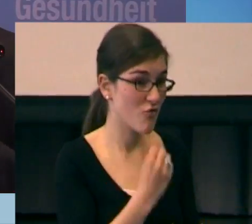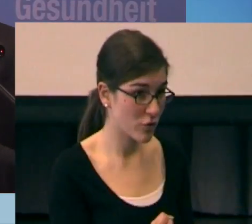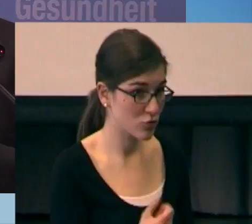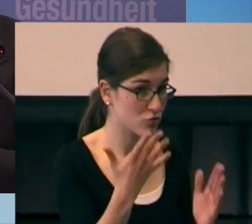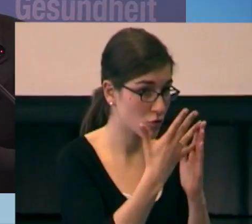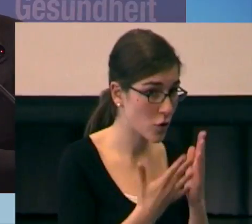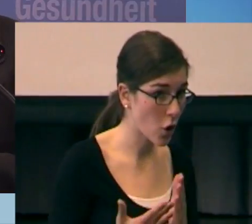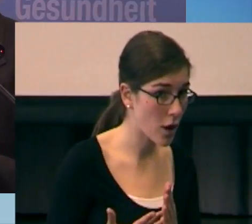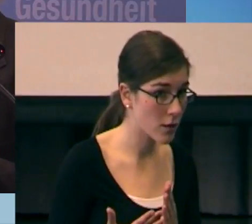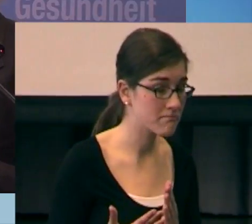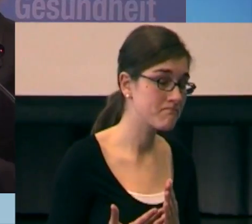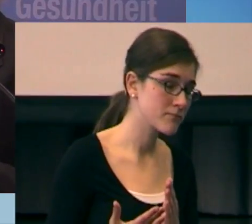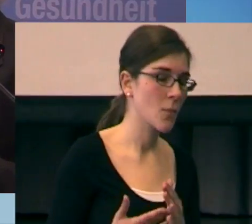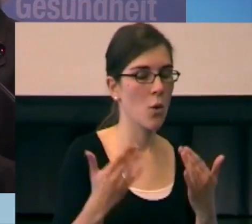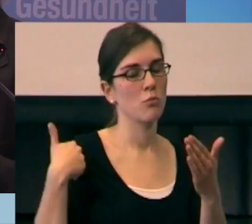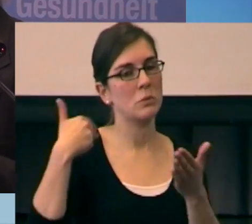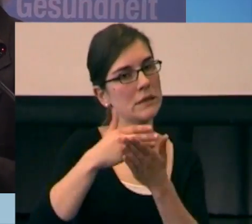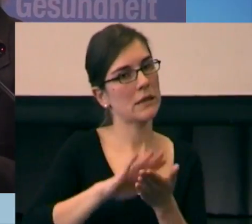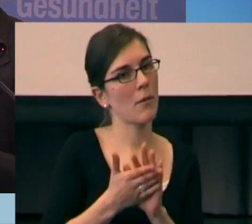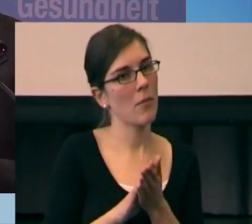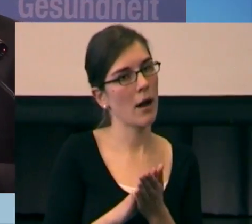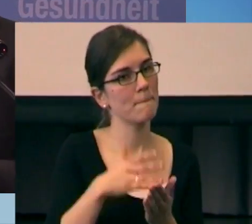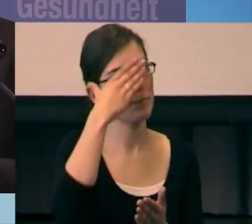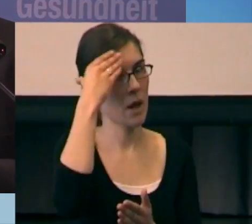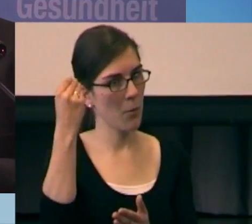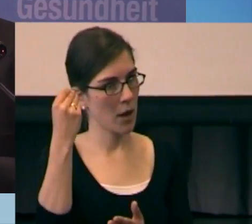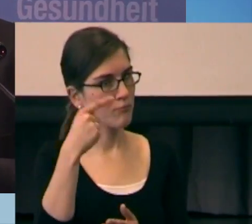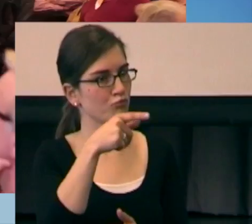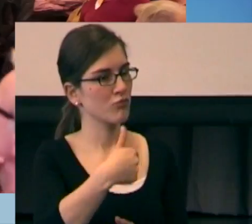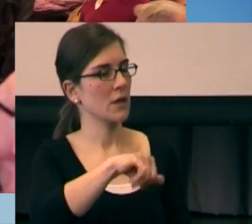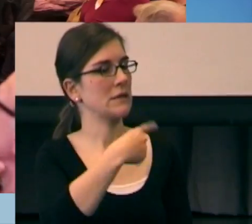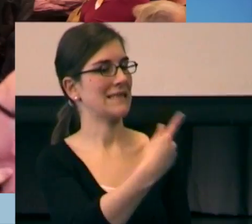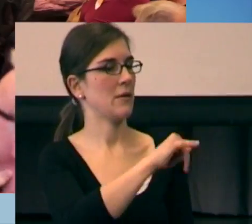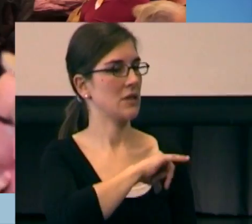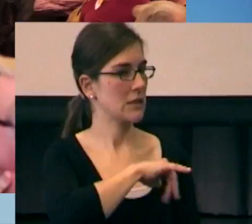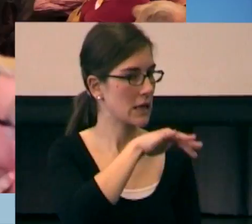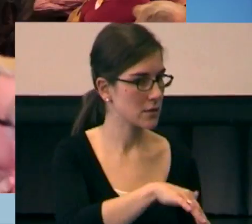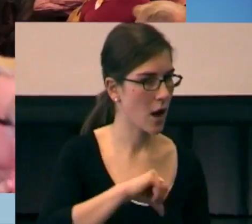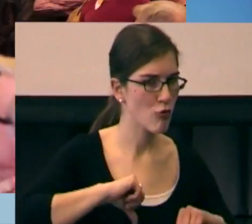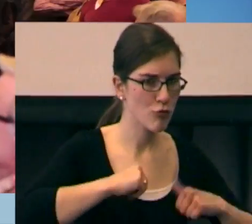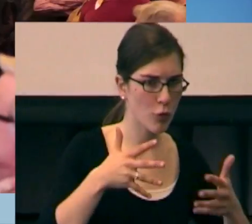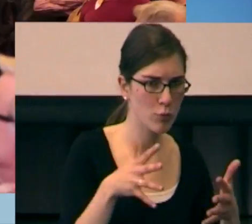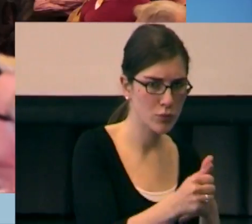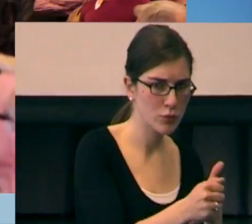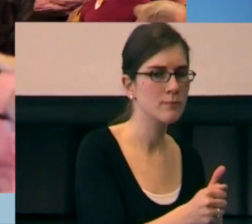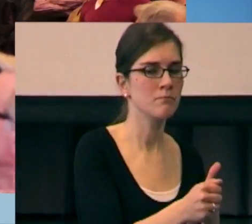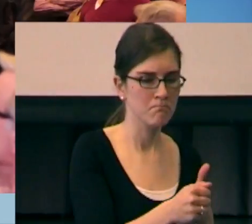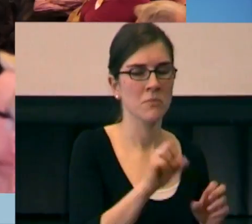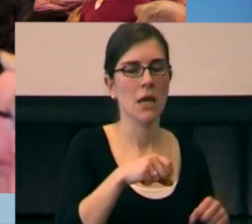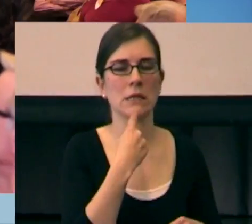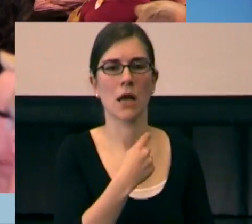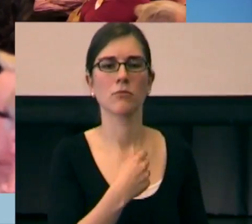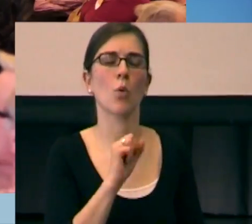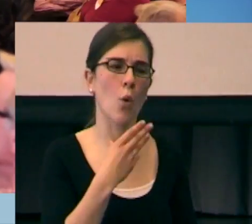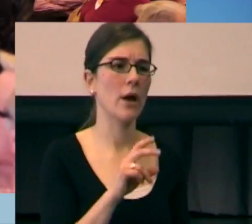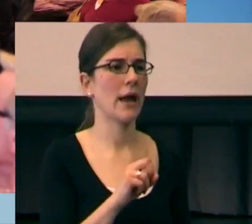Man hat sich inzwischen so geeinigt, dass man sagt, Männer, die ein Interesse an einer Früherkennung haben, den sollte man auch sagen, dann